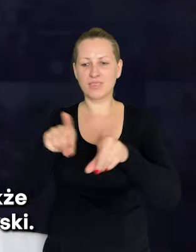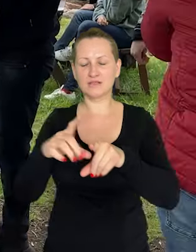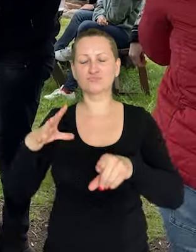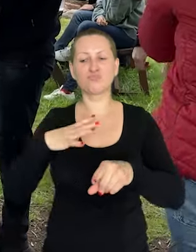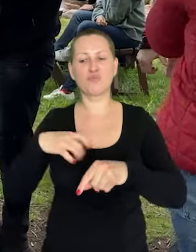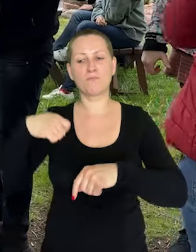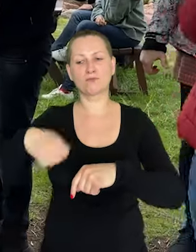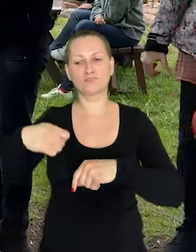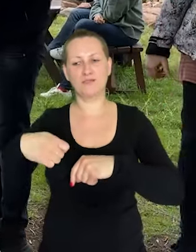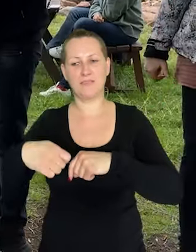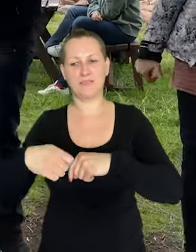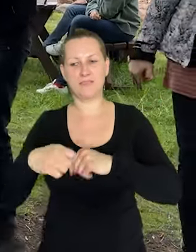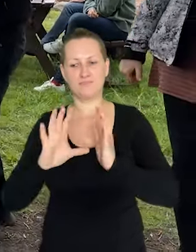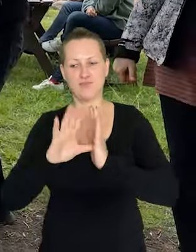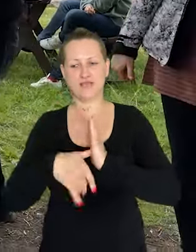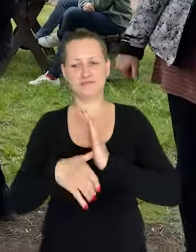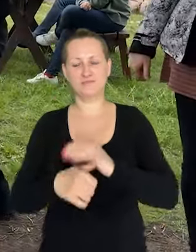Kalinowski.